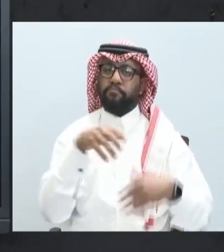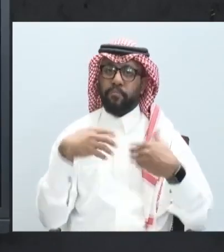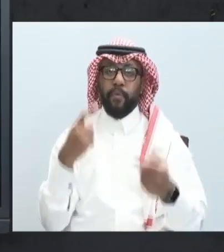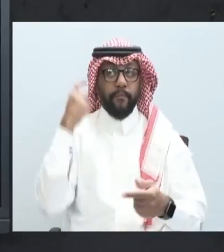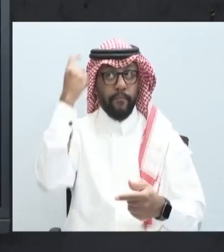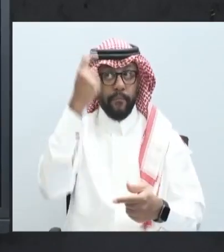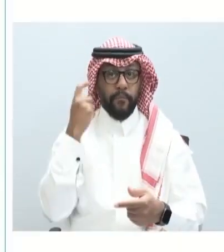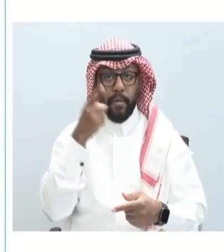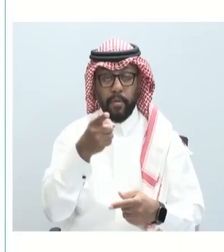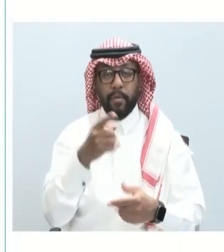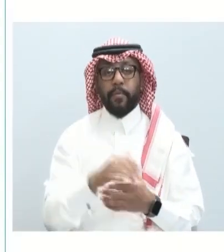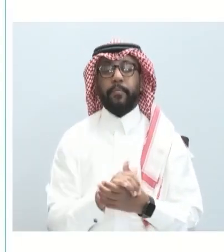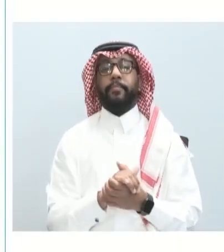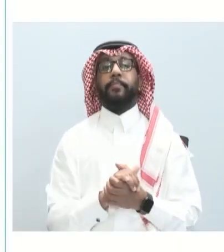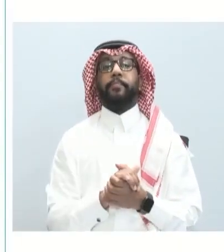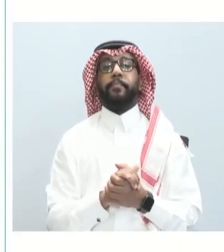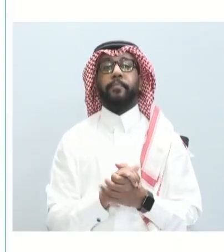نفكر قليلا